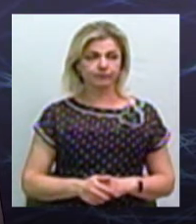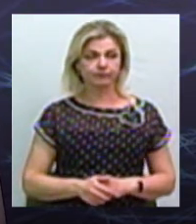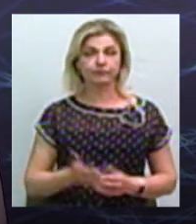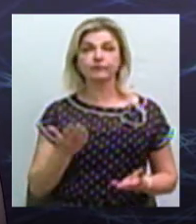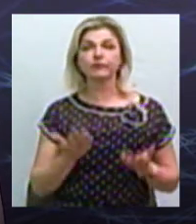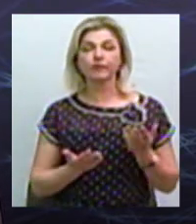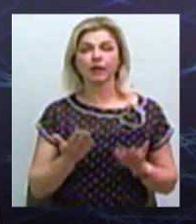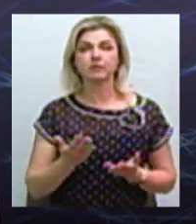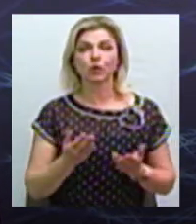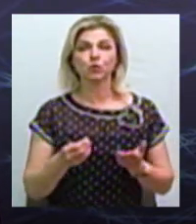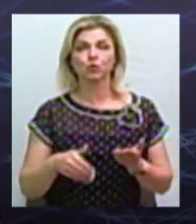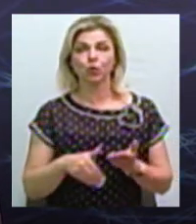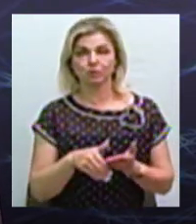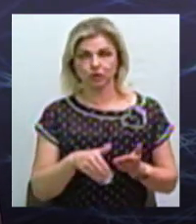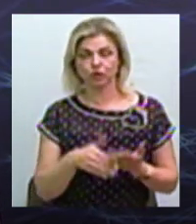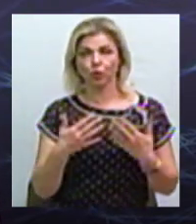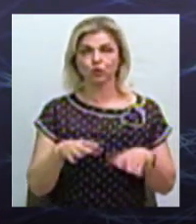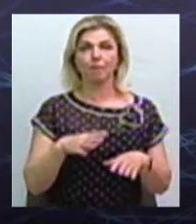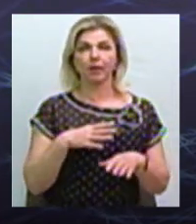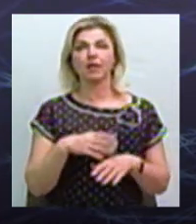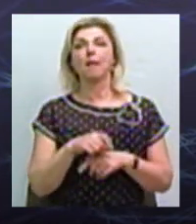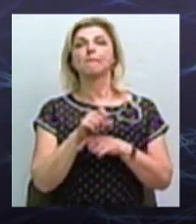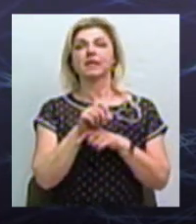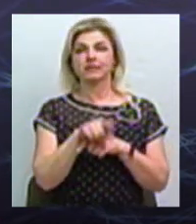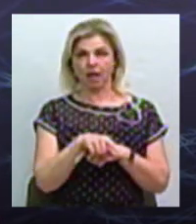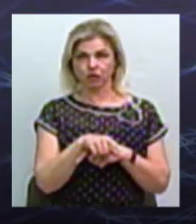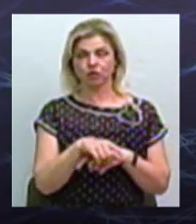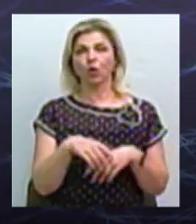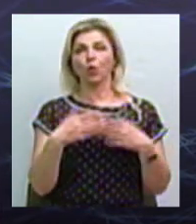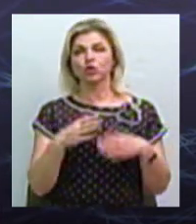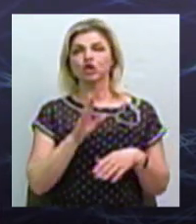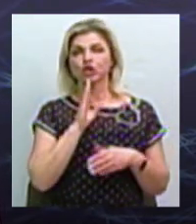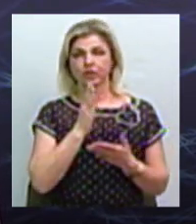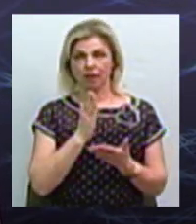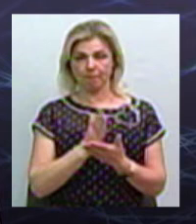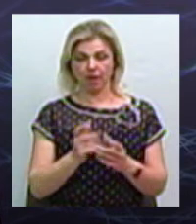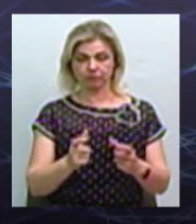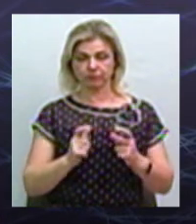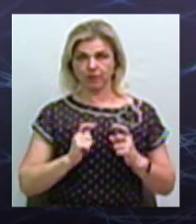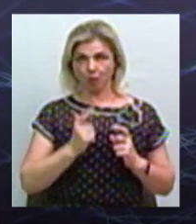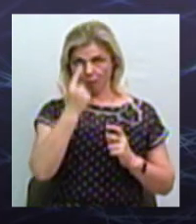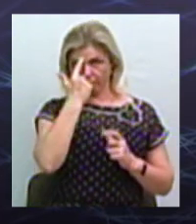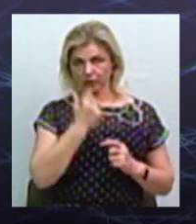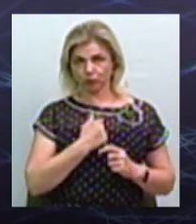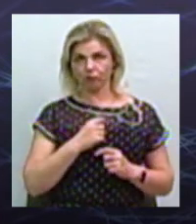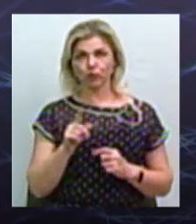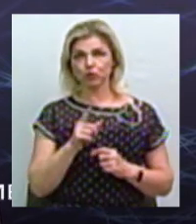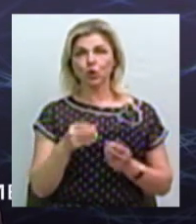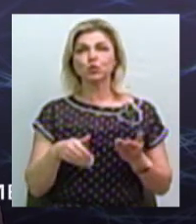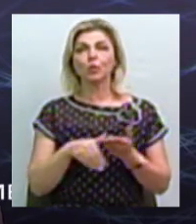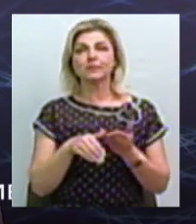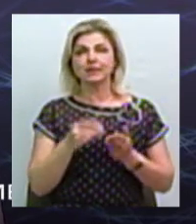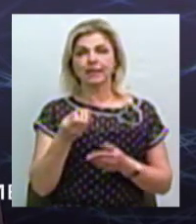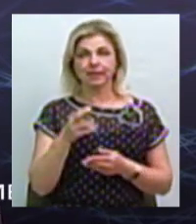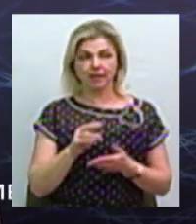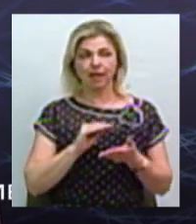якщо субсидію вже було призначено, так? Жінка має повідомлення, вона бачить, що субсидія відображається